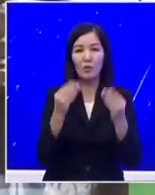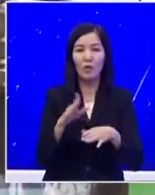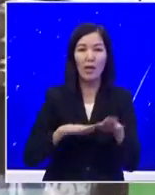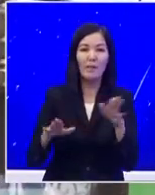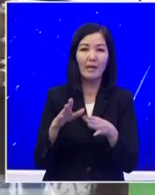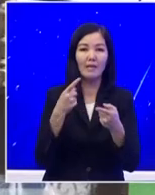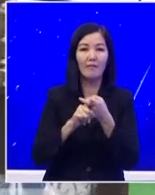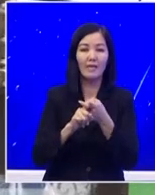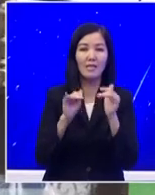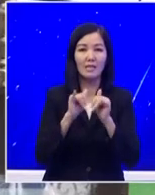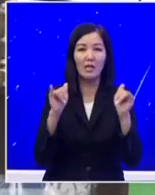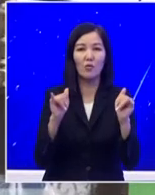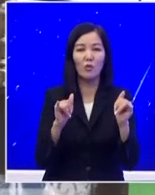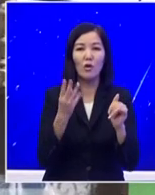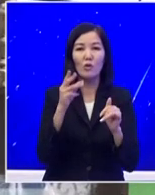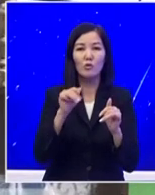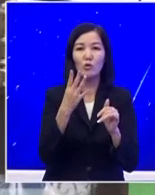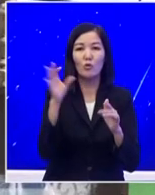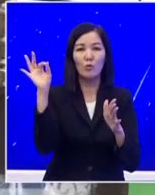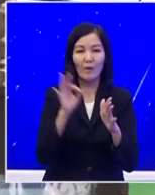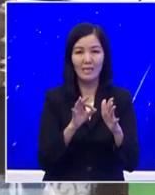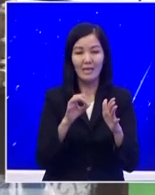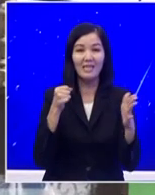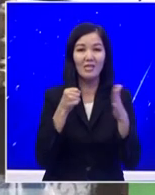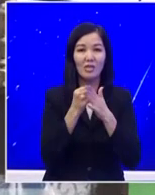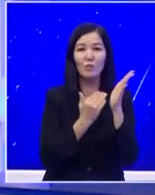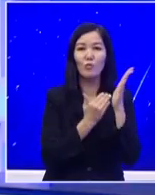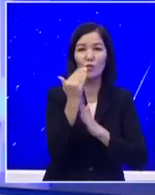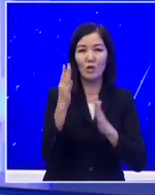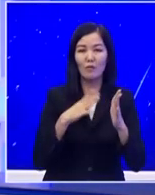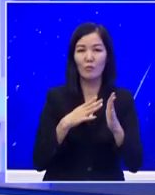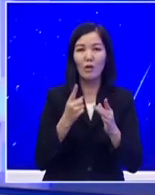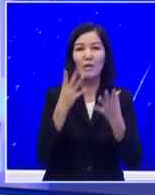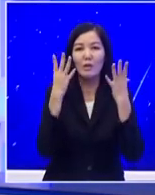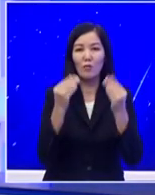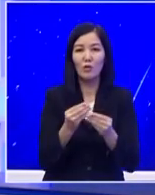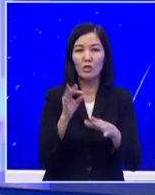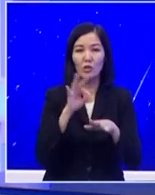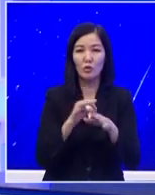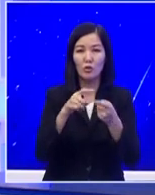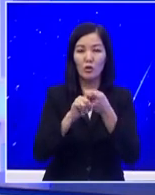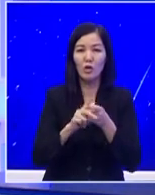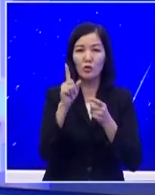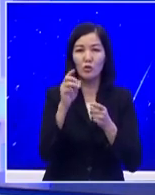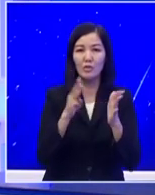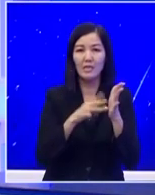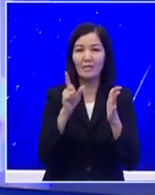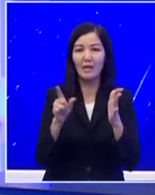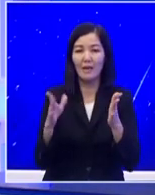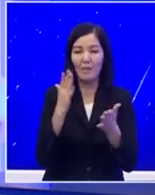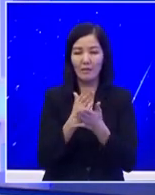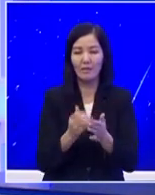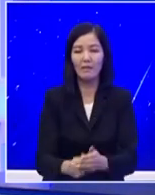таңда аймақта инфекцияның таралу көрсеткіші 3,4%-ға жеткен. Бір тәулік ішінде індетті жұқтырған 108